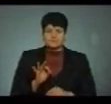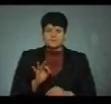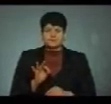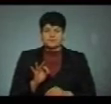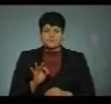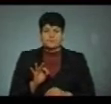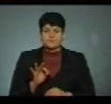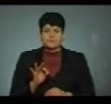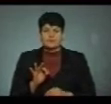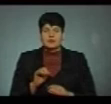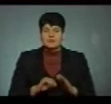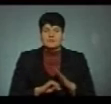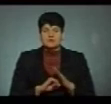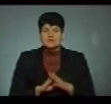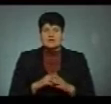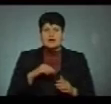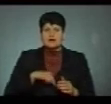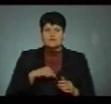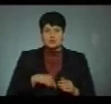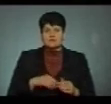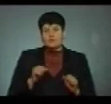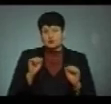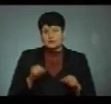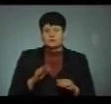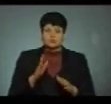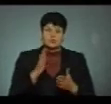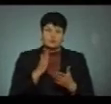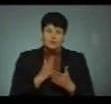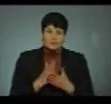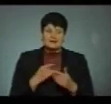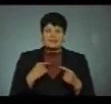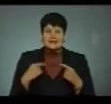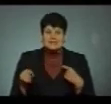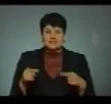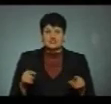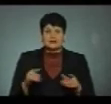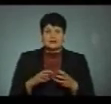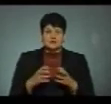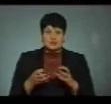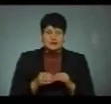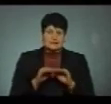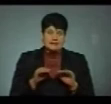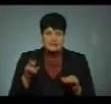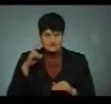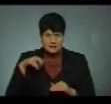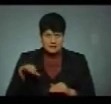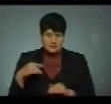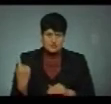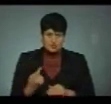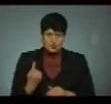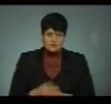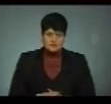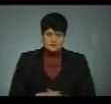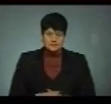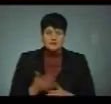не базуючись на емоції, тоді, ймовірно, і будемо мати інші результати на рівні країни чи області. А